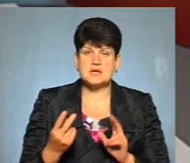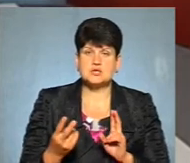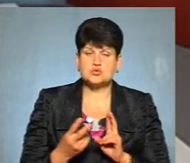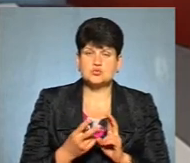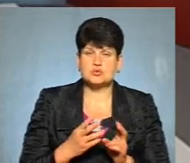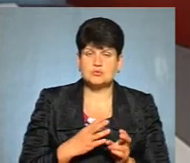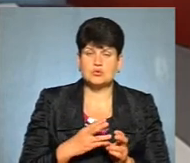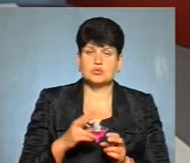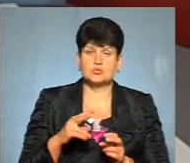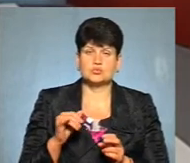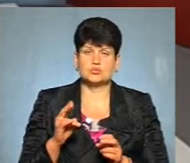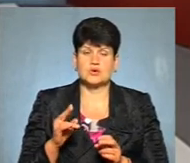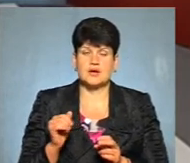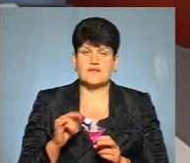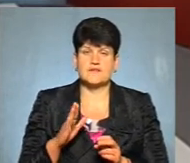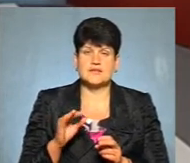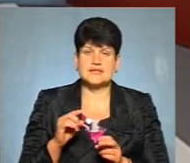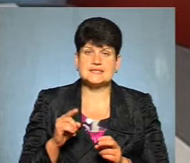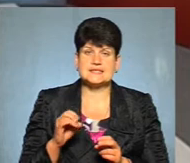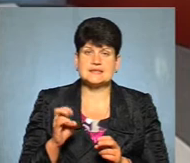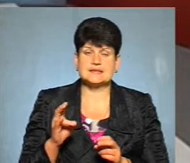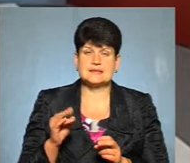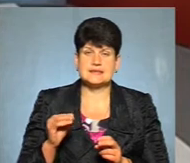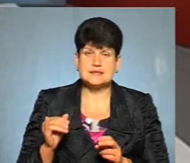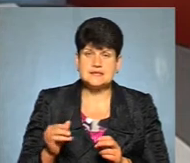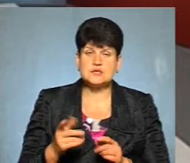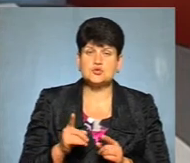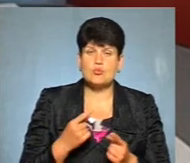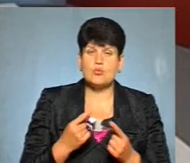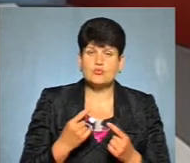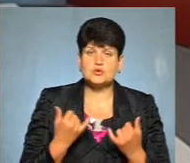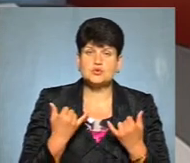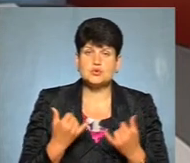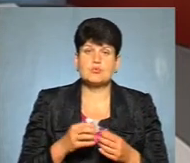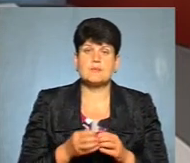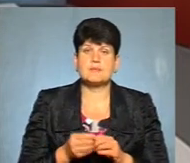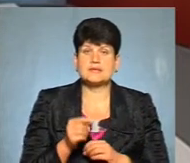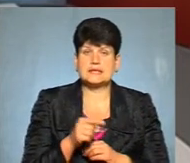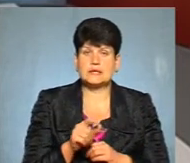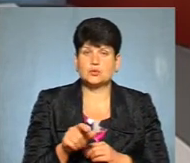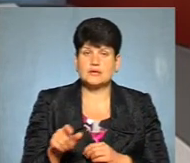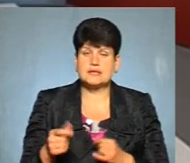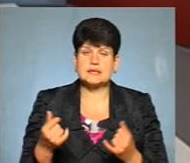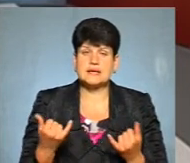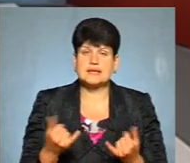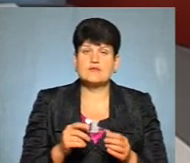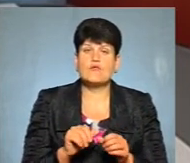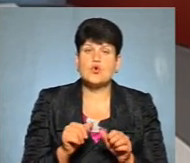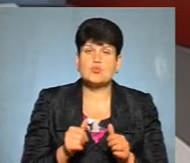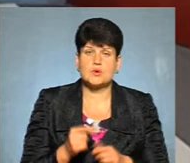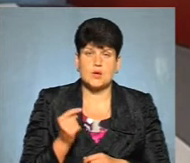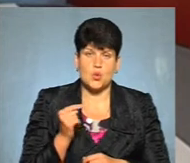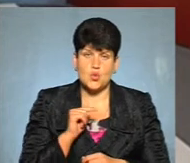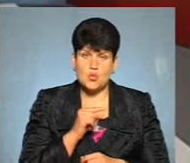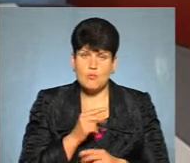Вісентіні, головою Європейської конфедерації профспілок, аби обговорити сьогодні проблеми тих людей, які формують економіку.